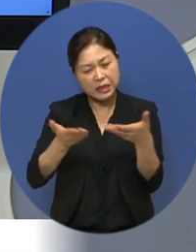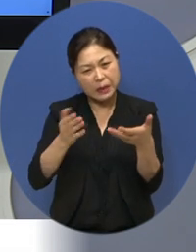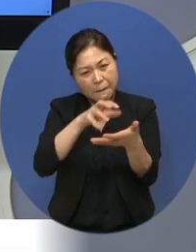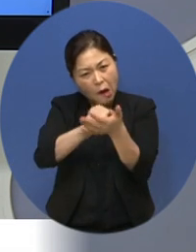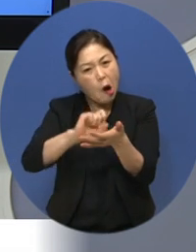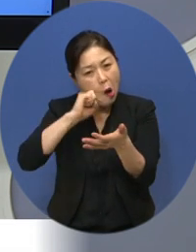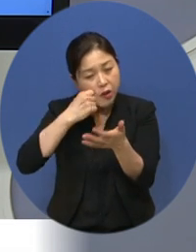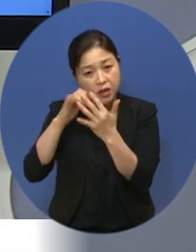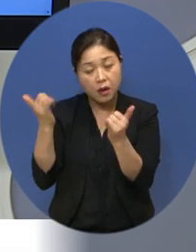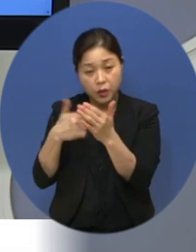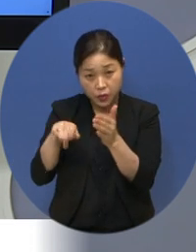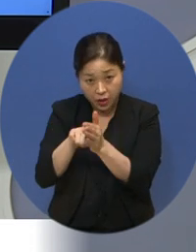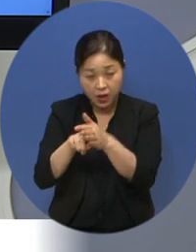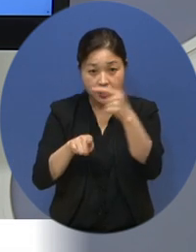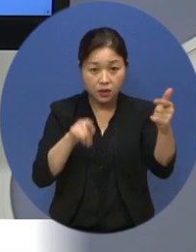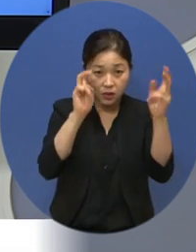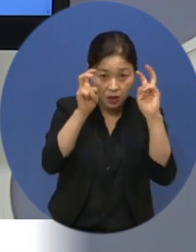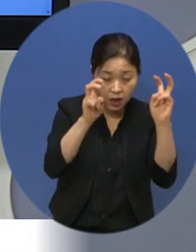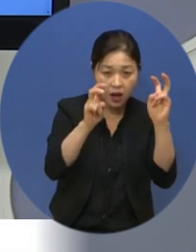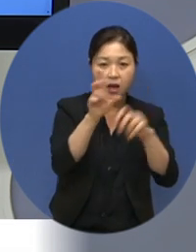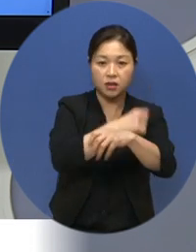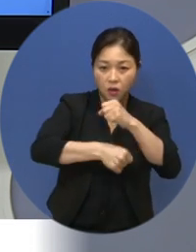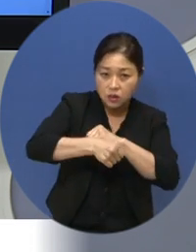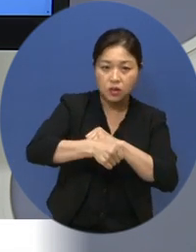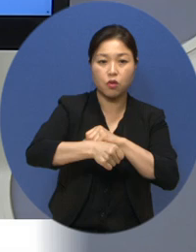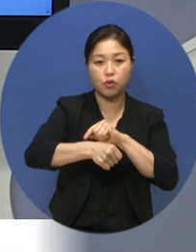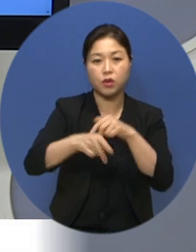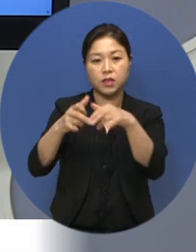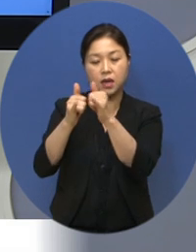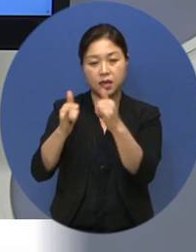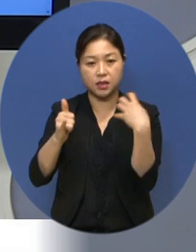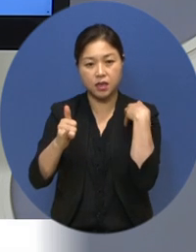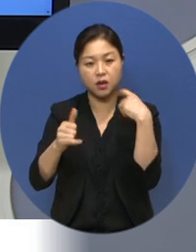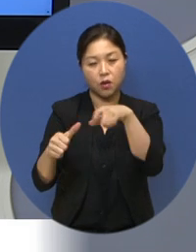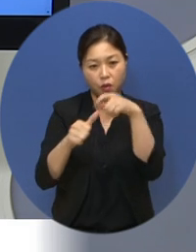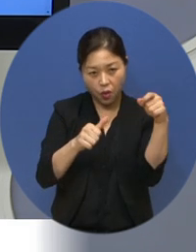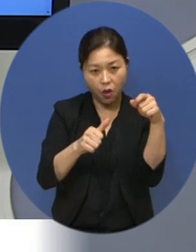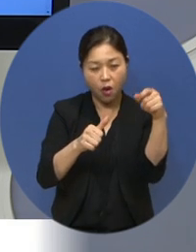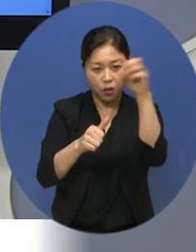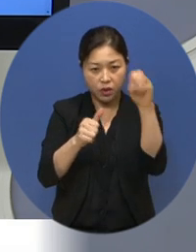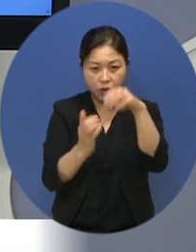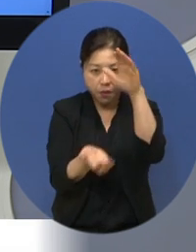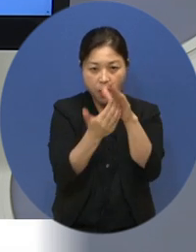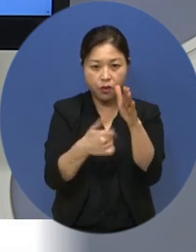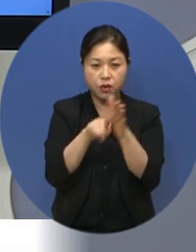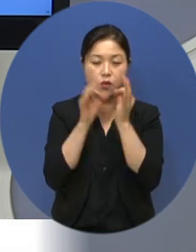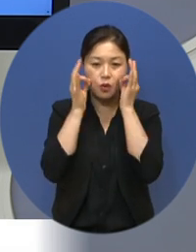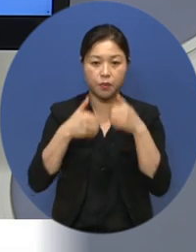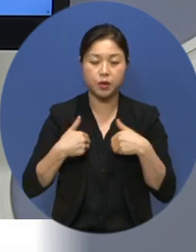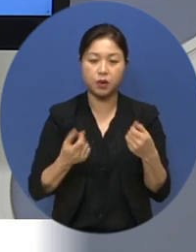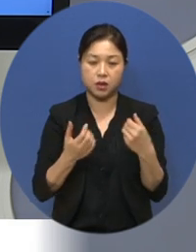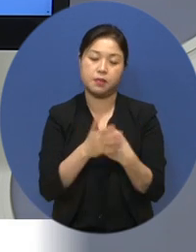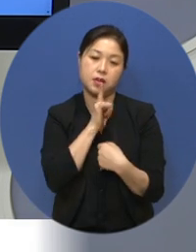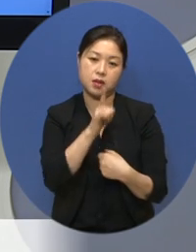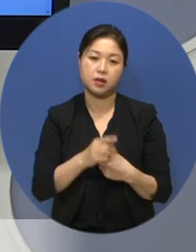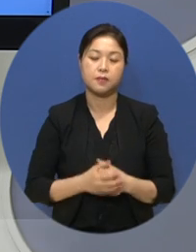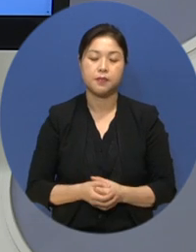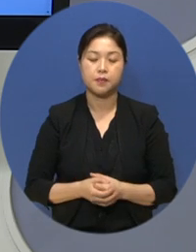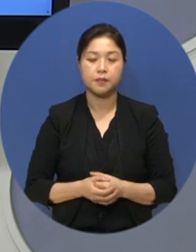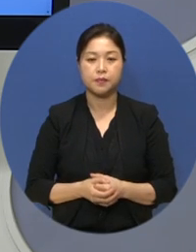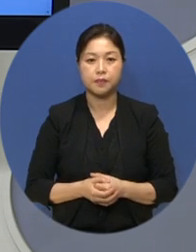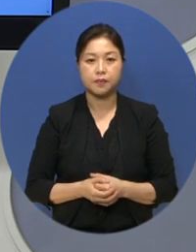대기업이 보다 적극적인 자세로 장애인 의무 고용률을 준수하기 위해 노력해야 한다고 강조했습니다